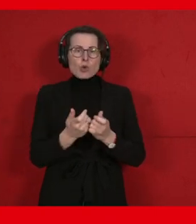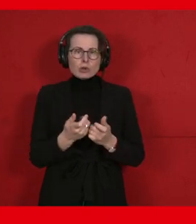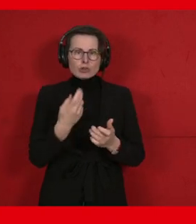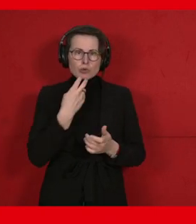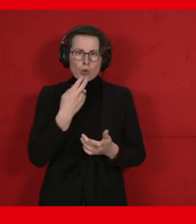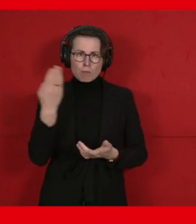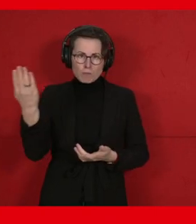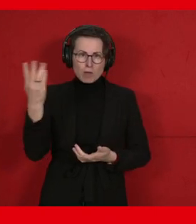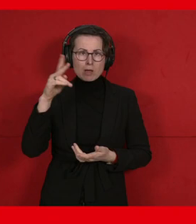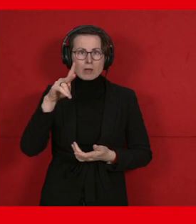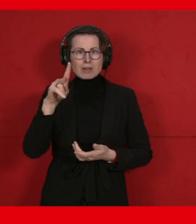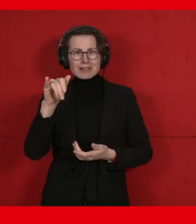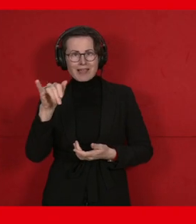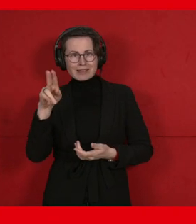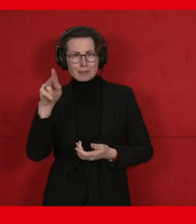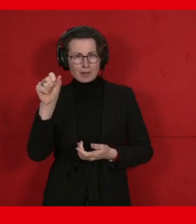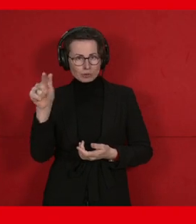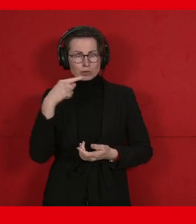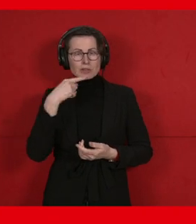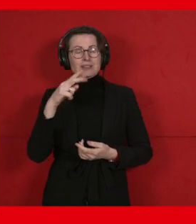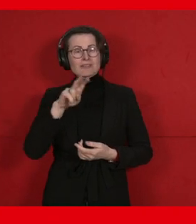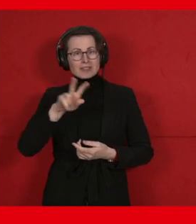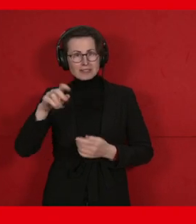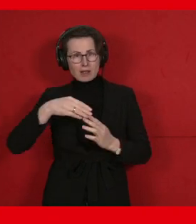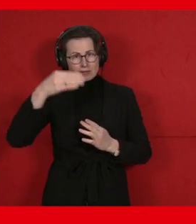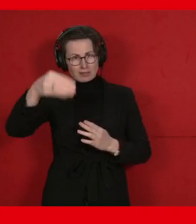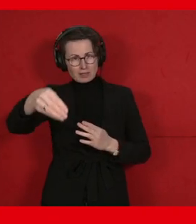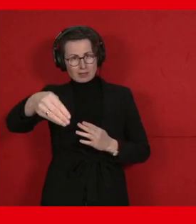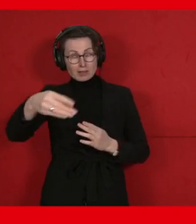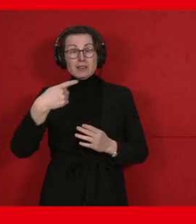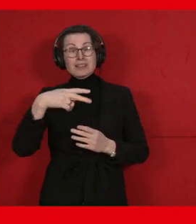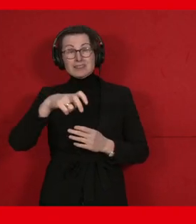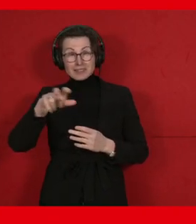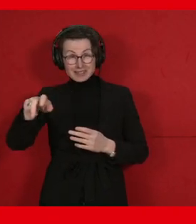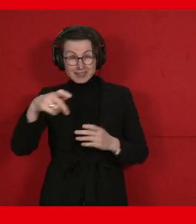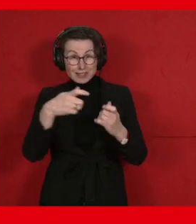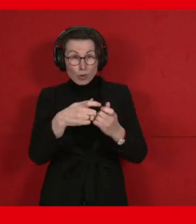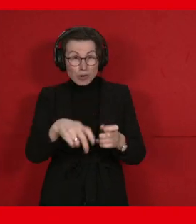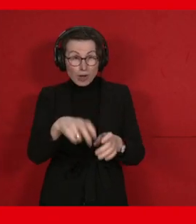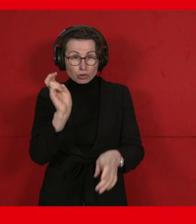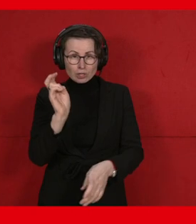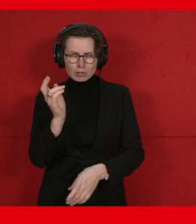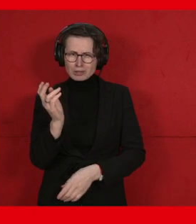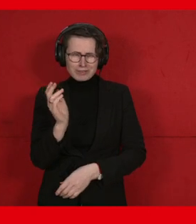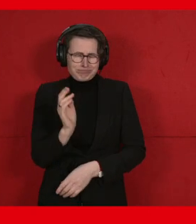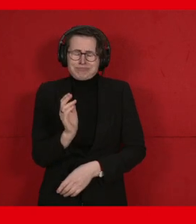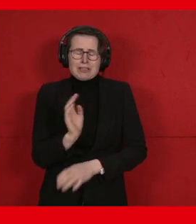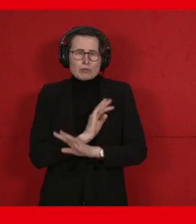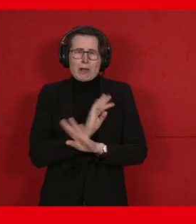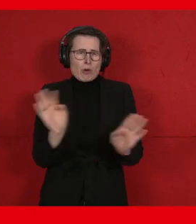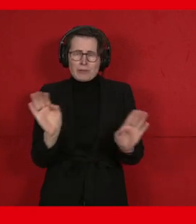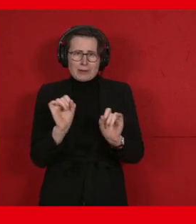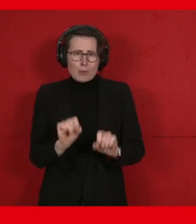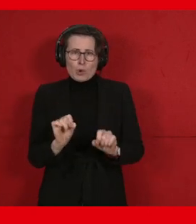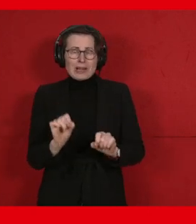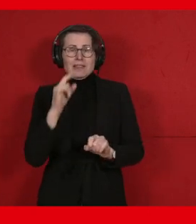Niebert hat das 2030-Thema angesprochen. Ich will es hier öffentlich sagen. 2030 Kohleausstieg ist überhaupt kein Thema, wenn